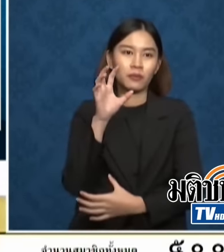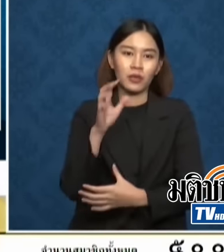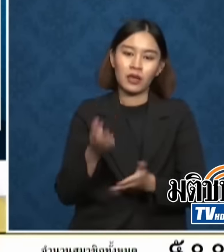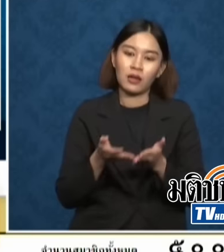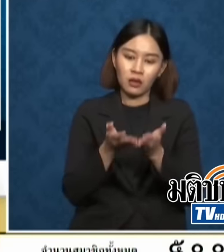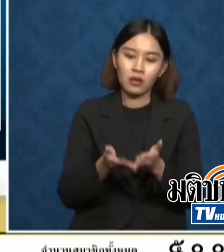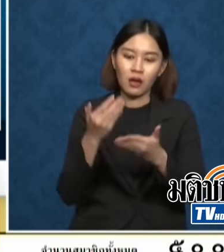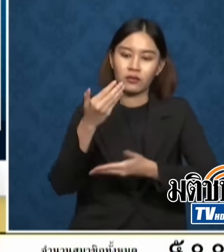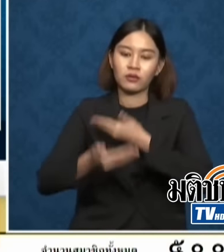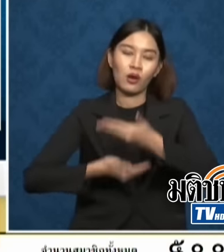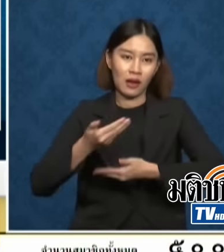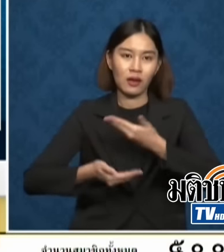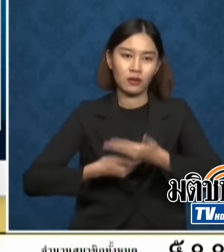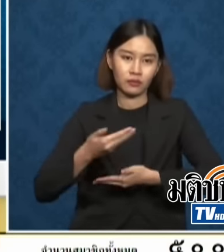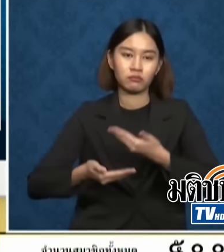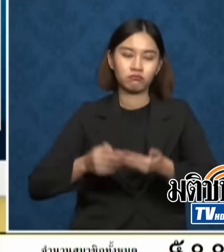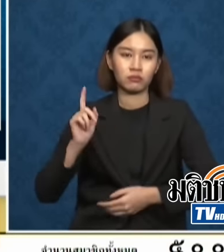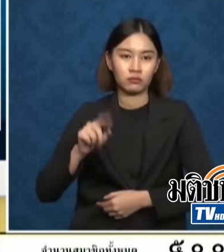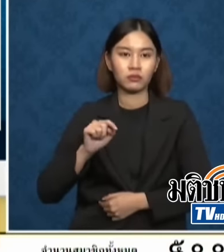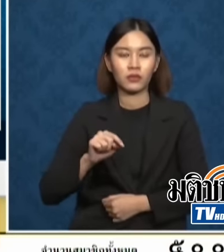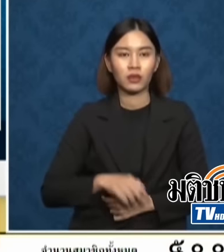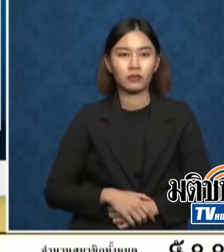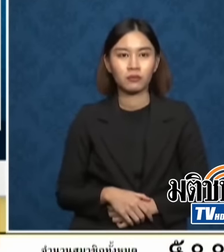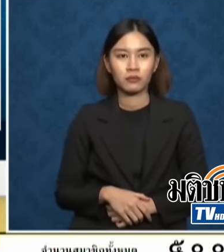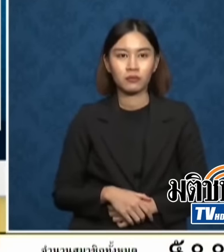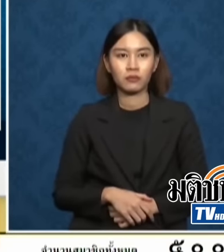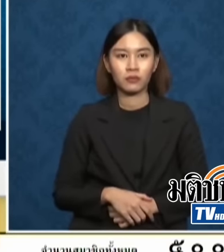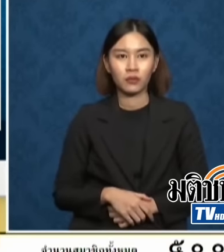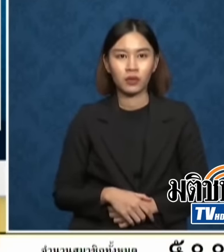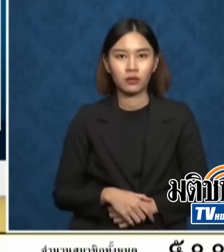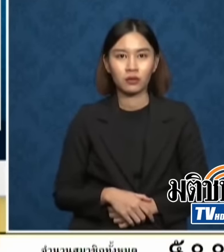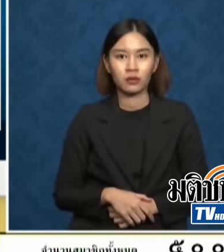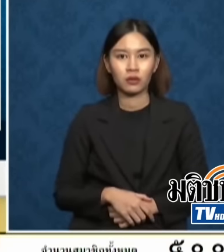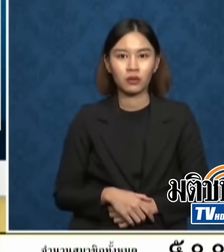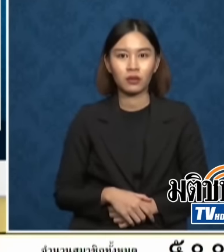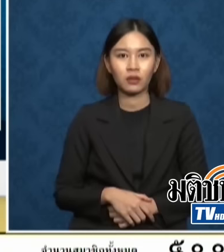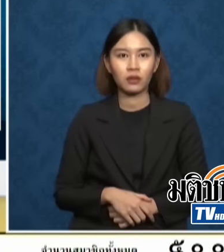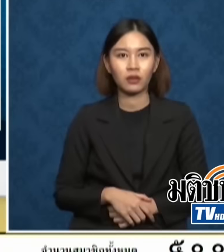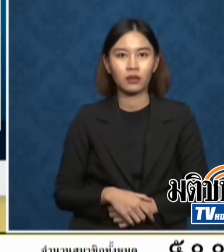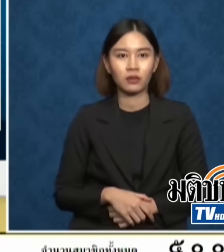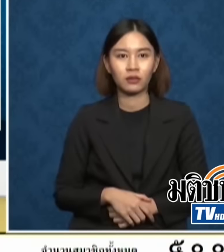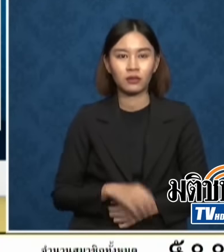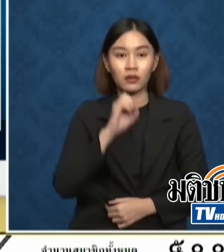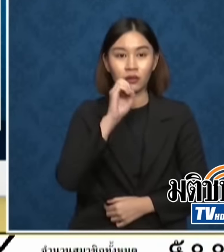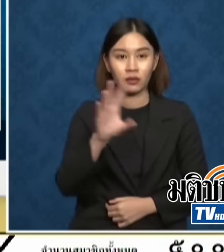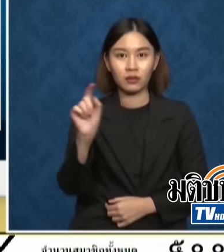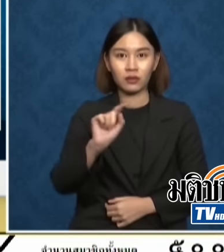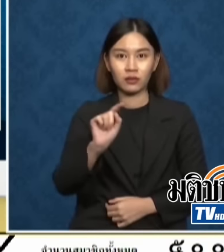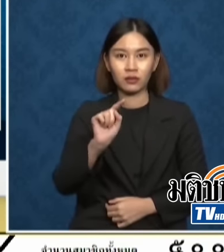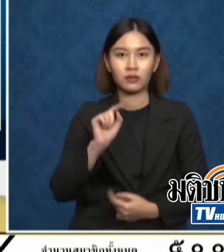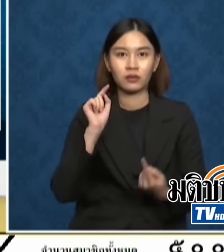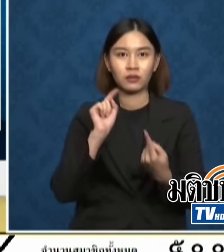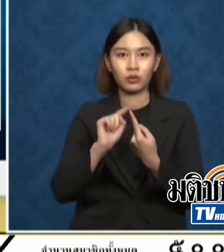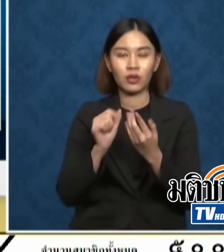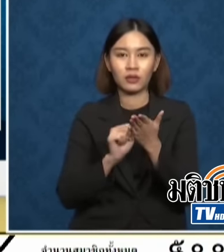ายเรือมากมายอันนี้คือเป็นสิ่งที่เขาบอกกับผมอย่างนี้ครับท่านประธานการ